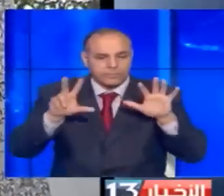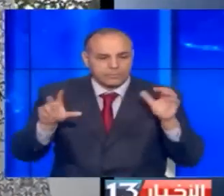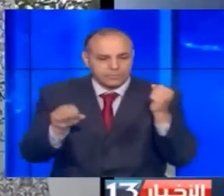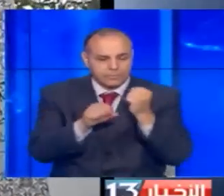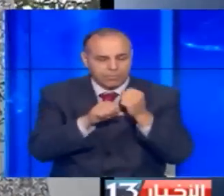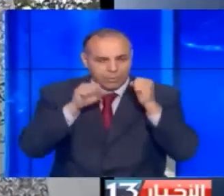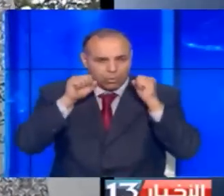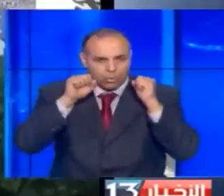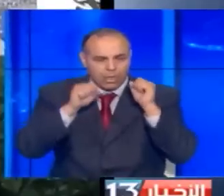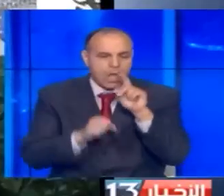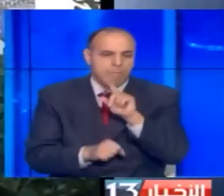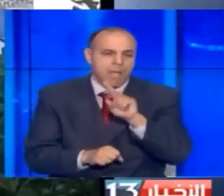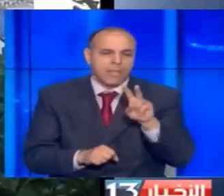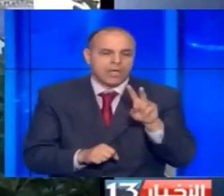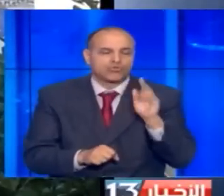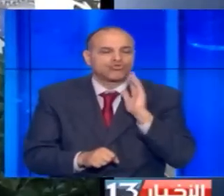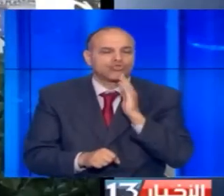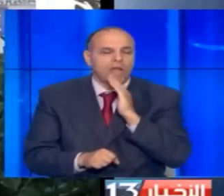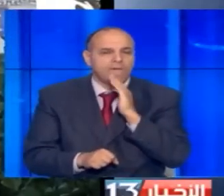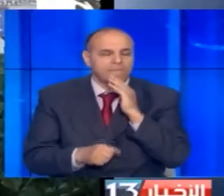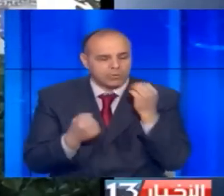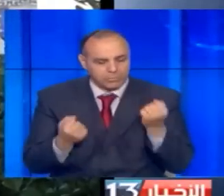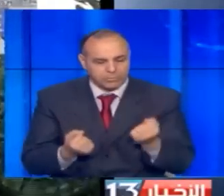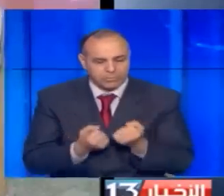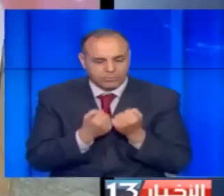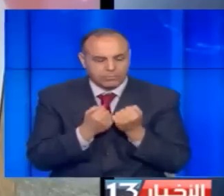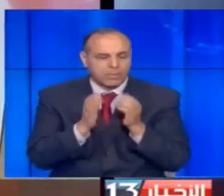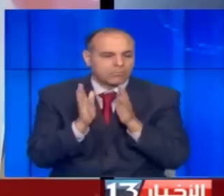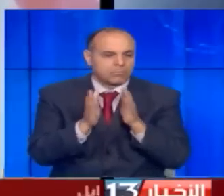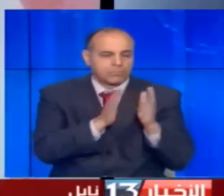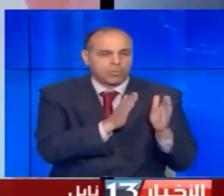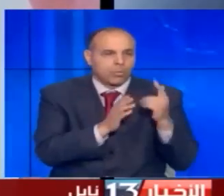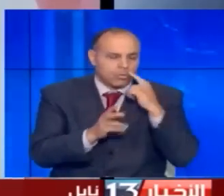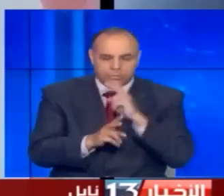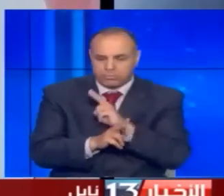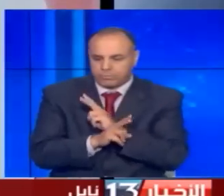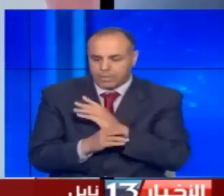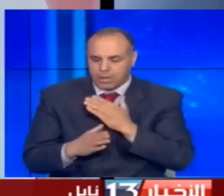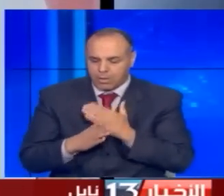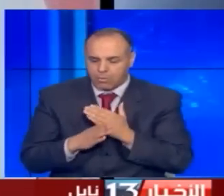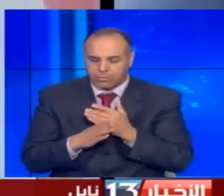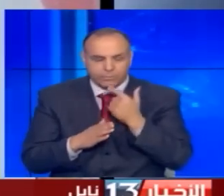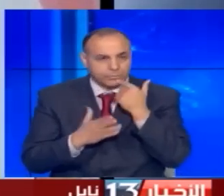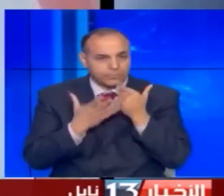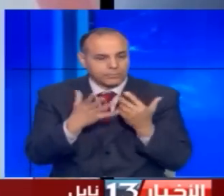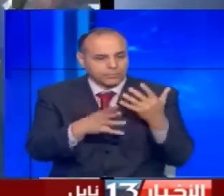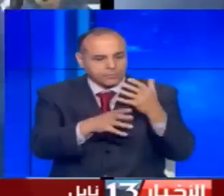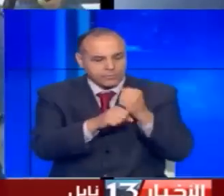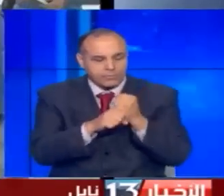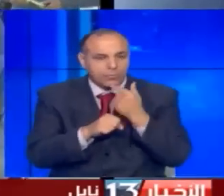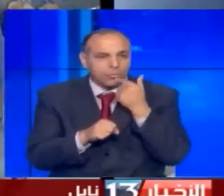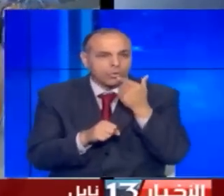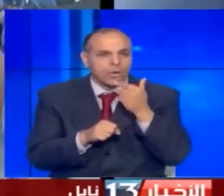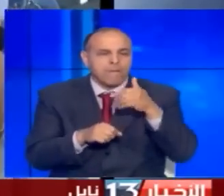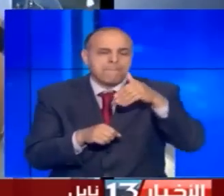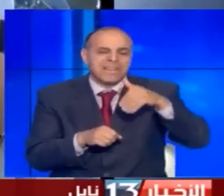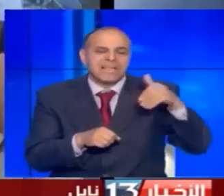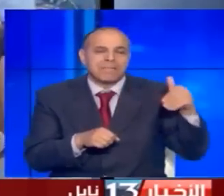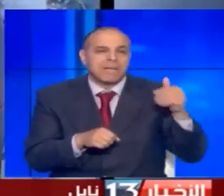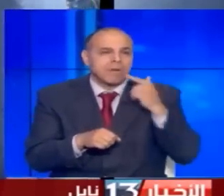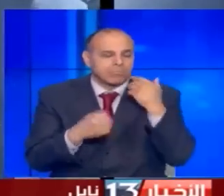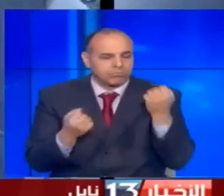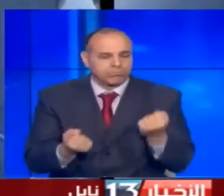لثورة 14 من جانفي وتنشيطا للمكتبات أثناء العطل المدرسية، احتضنت مكتبة منزل تميم